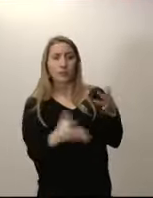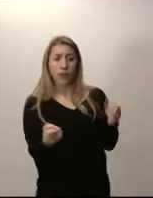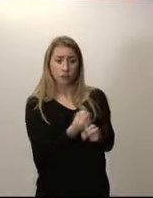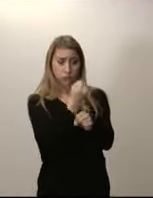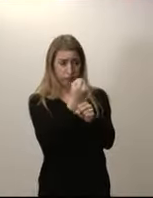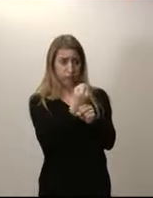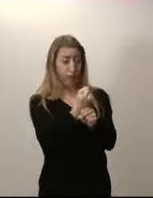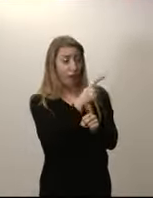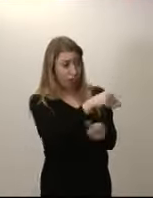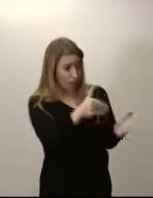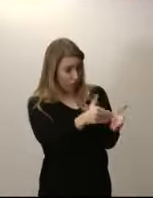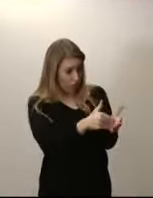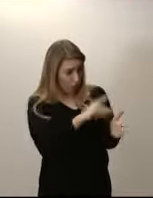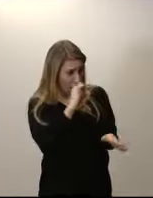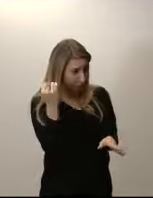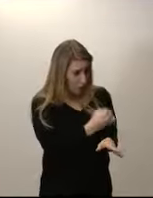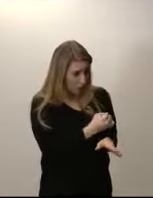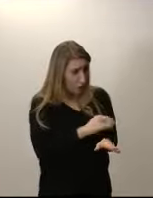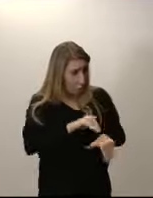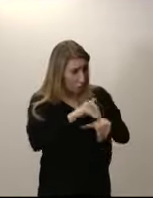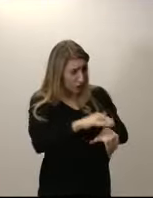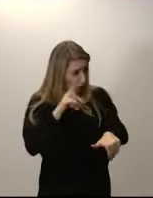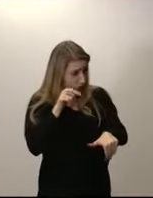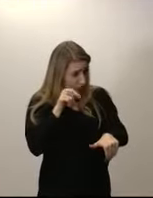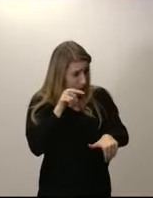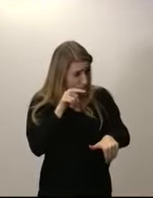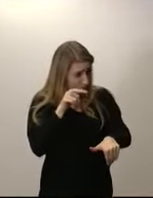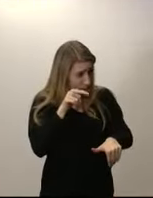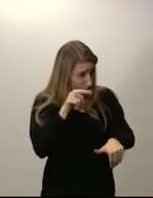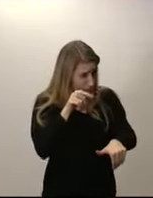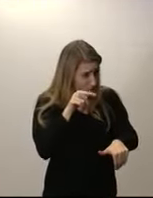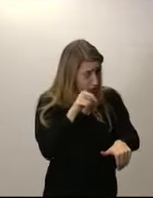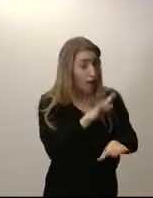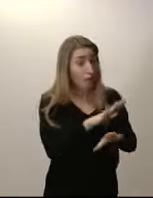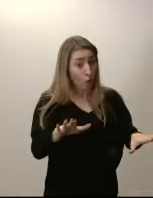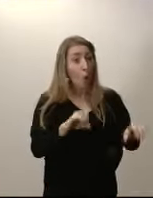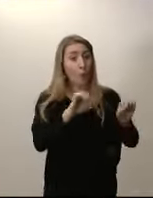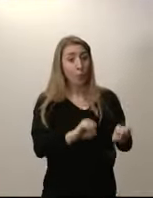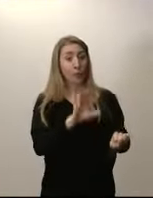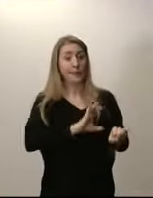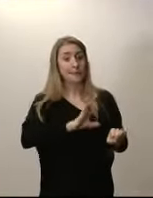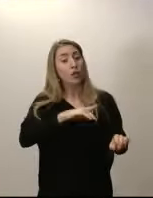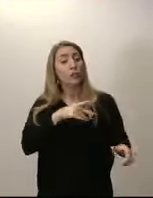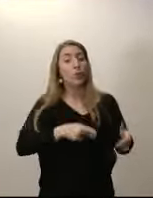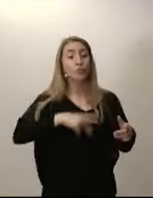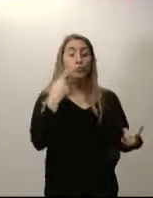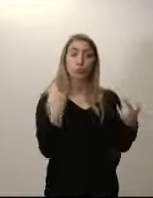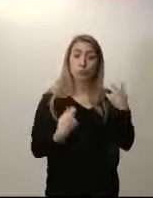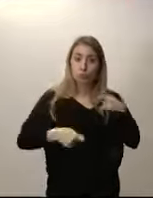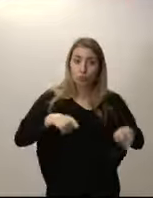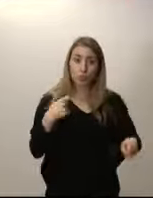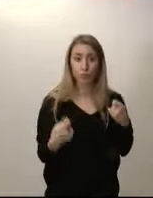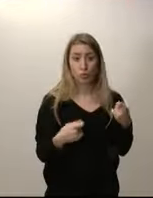pas masochiste. Vous n'allez pas continuer ces efforts. Vous pouvez effectivement lever le pied et permettre à la population d'une